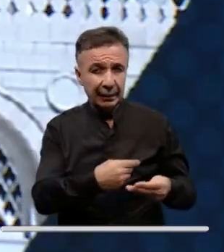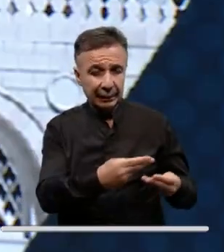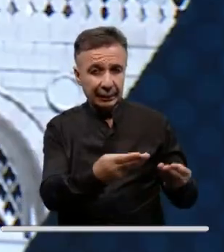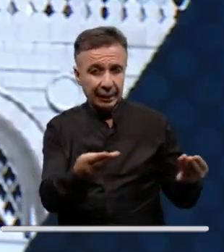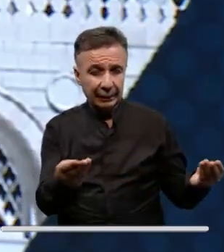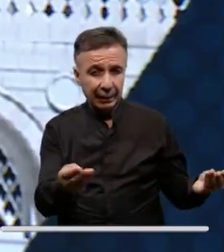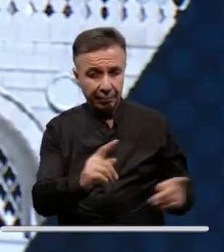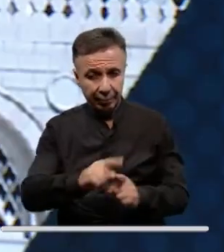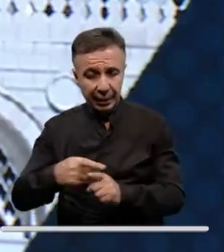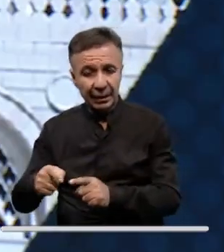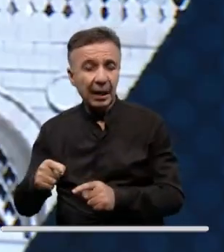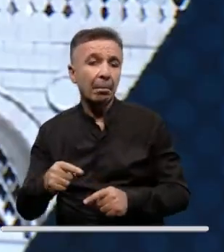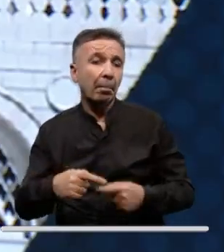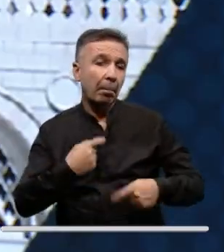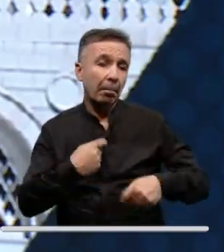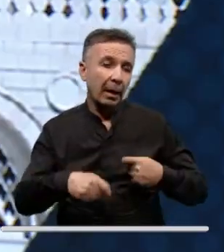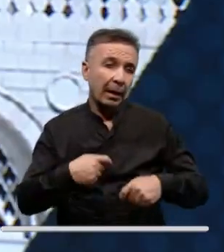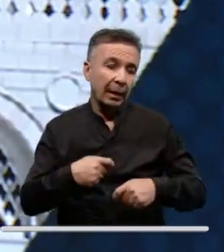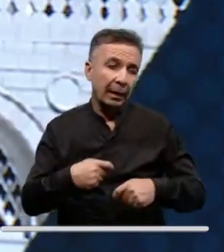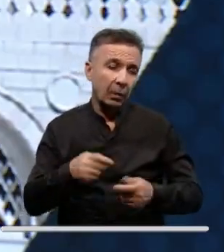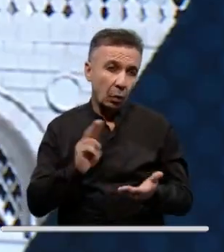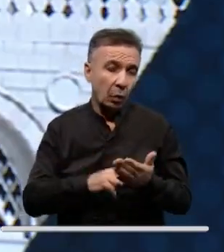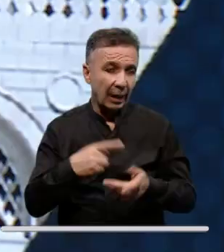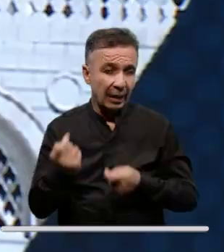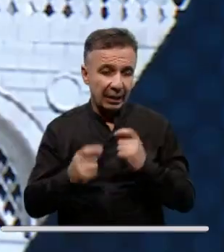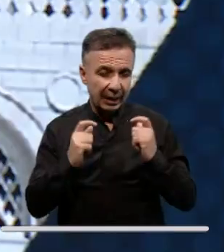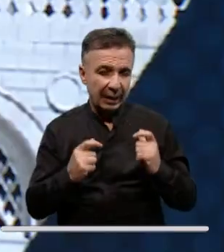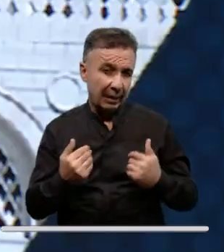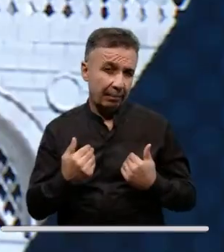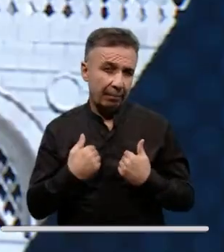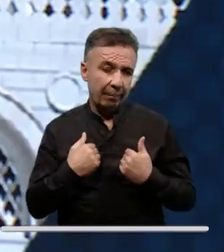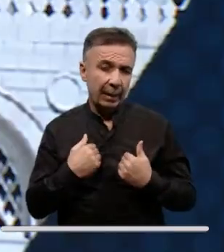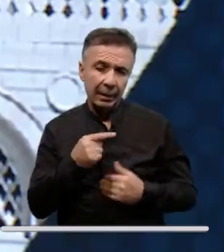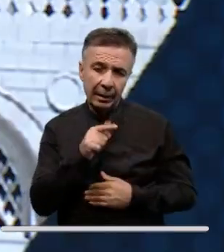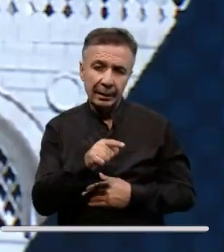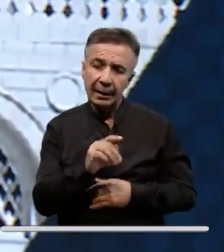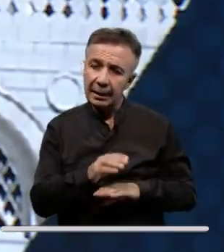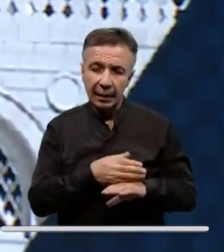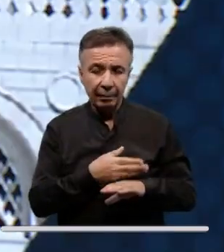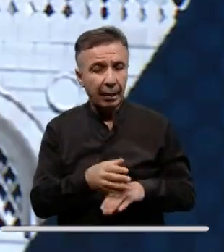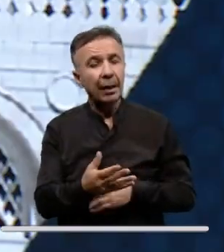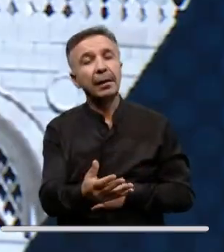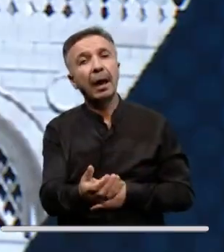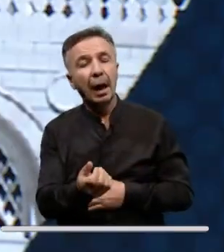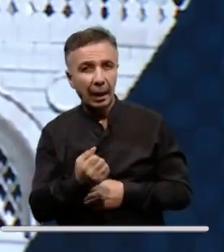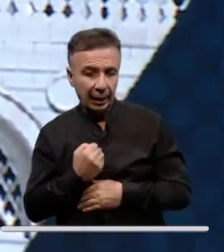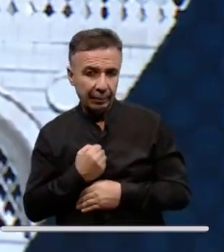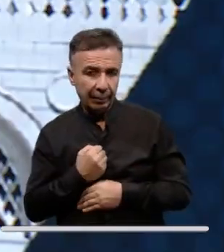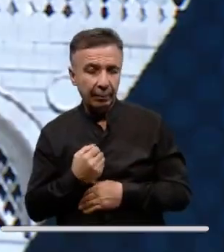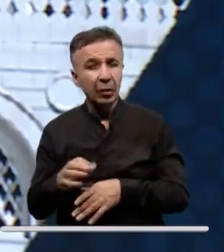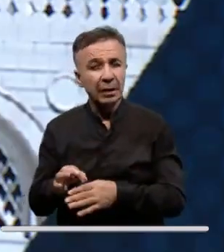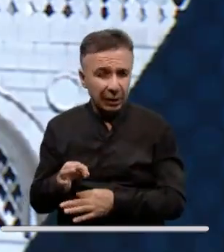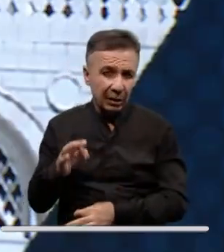Eee diyor ki üye işyerlerine Ben senden mal alacak olan şu